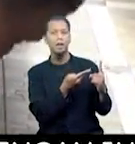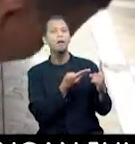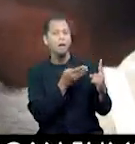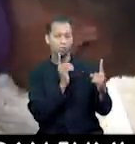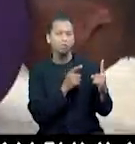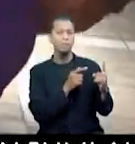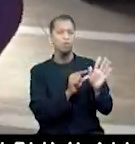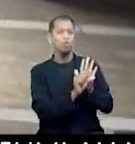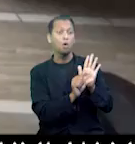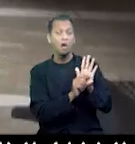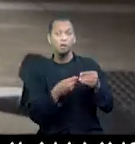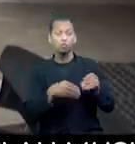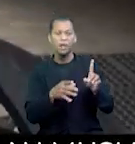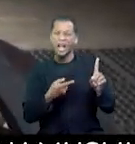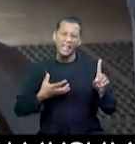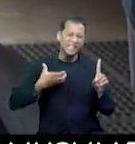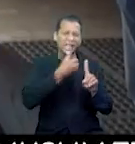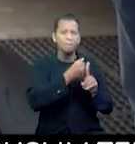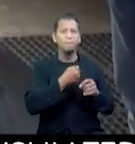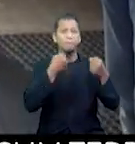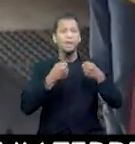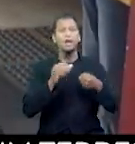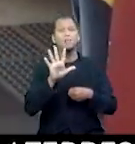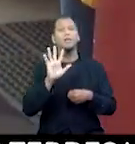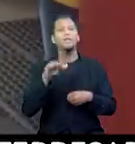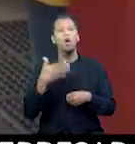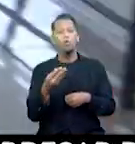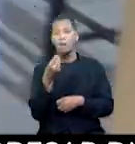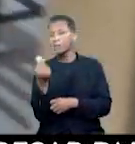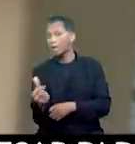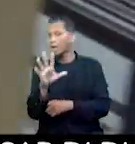penjara 5 tahun dan denda Rp50 miliar.